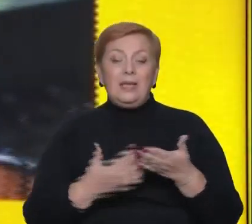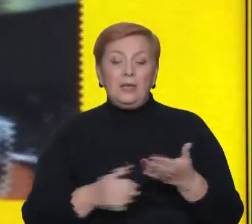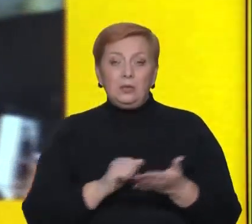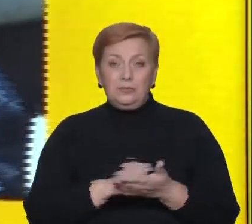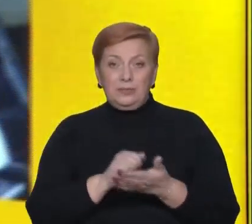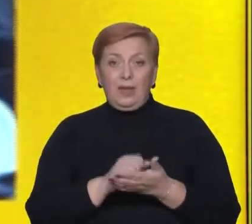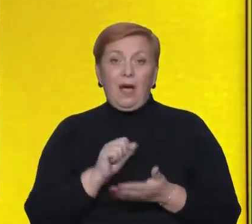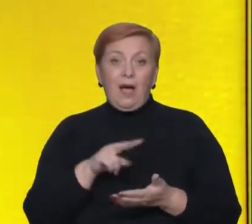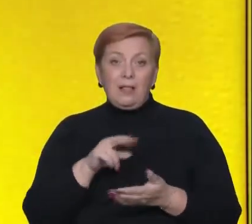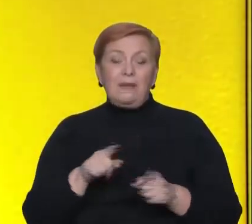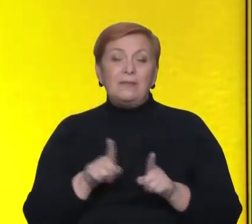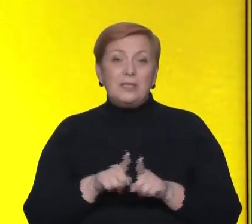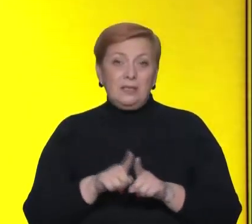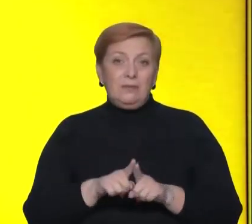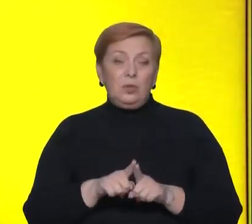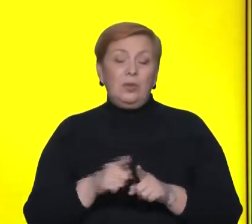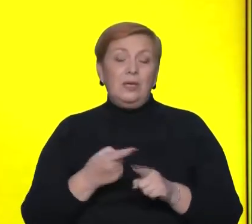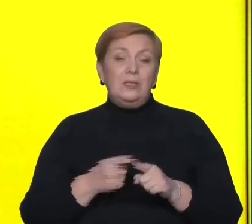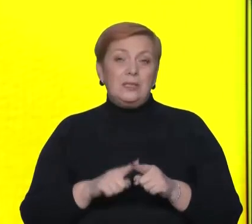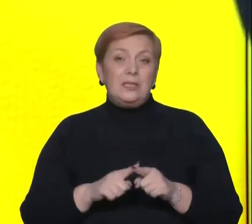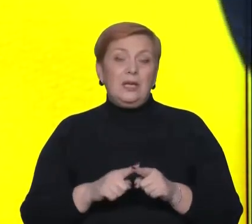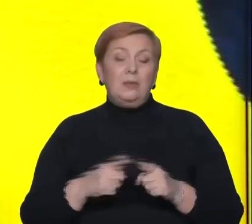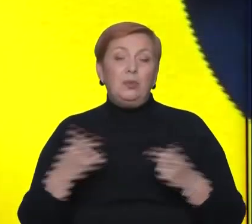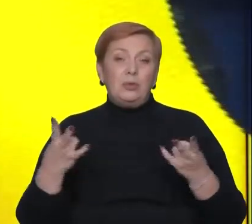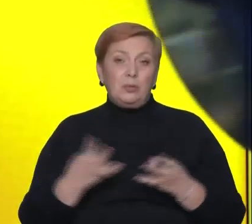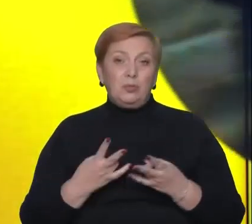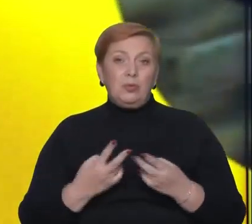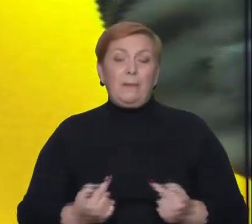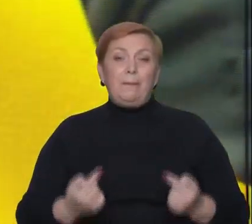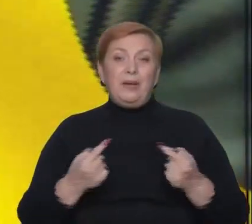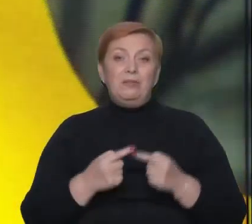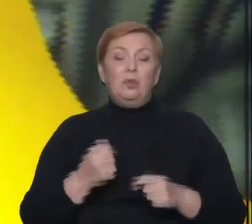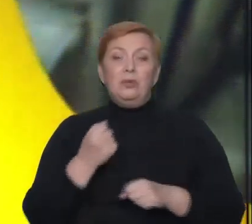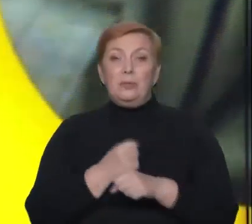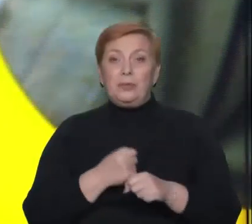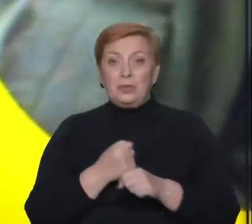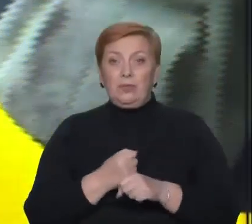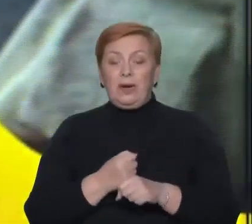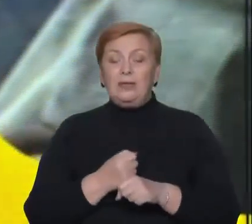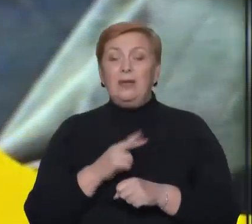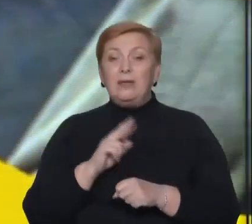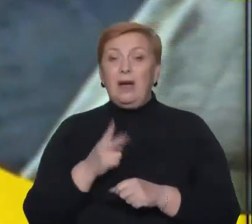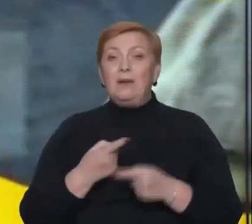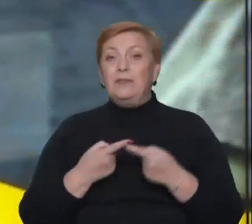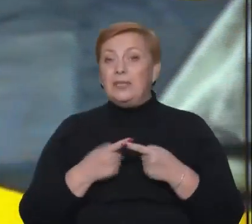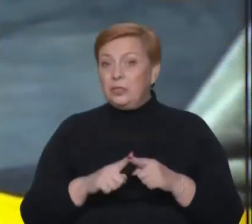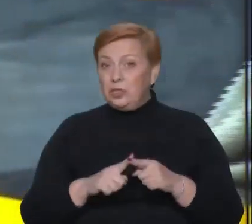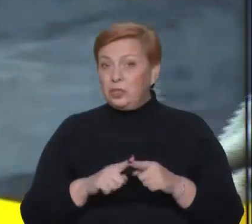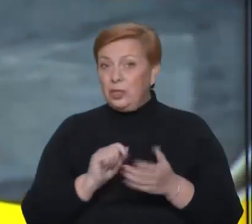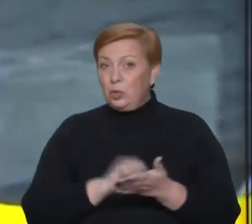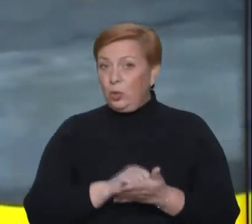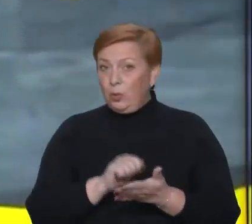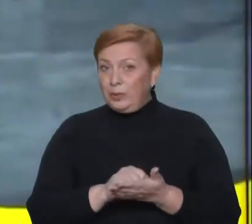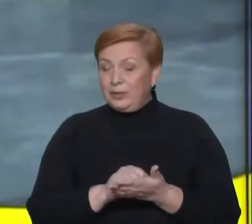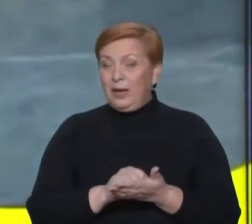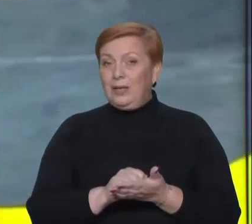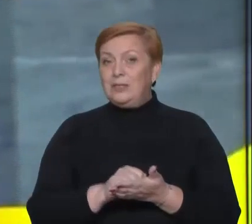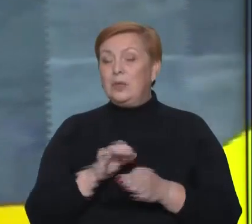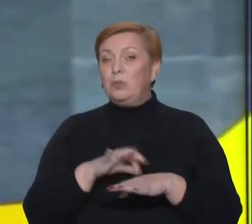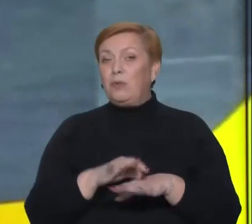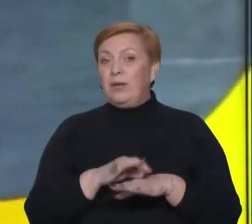це потребує певного напрацювання в технічній документації, в проведенні певних